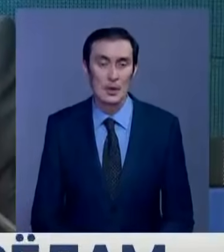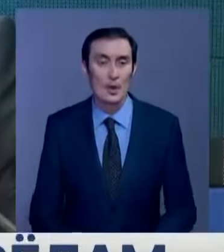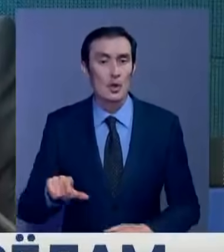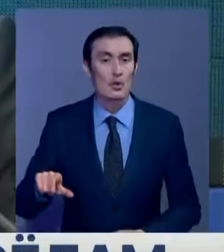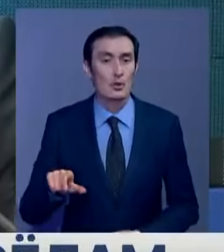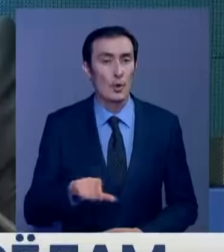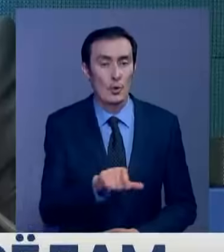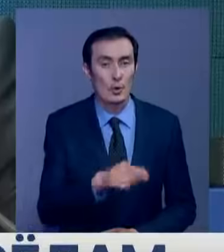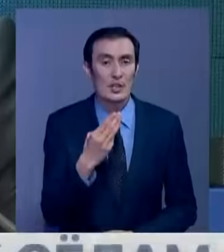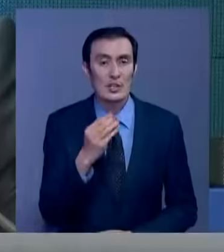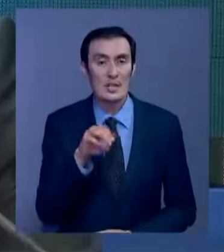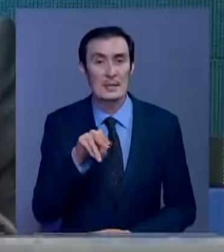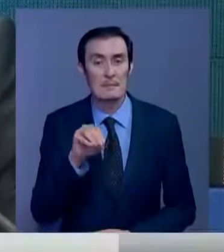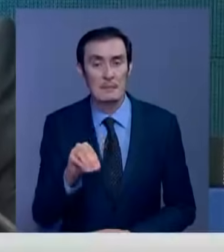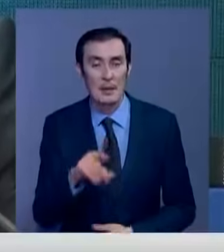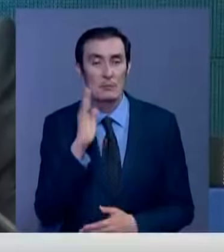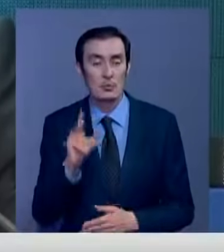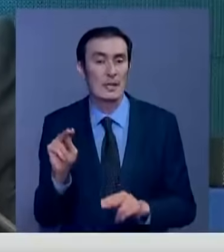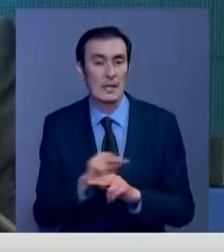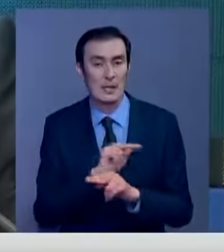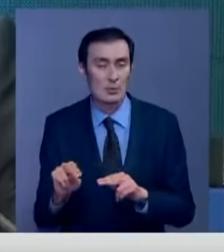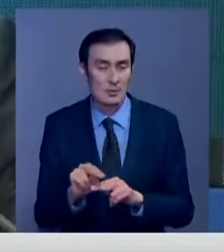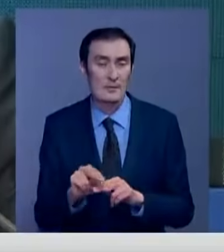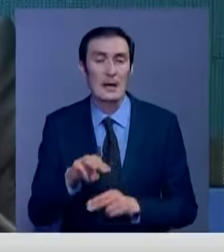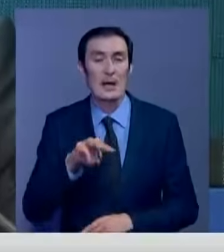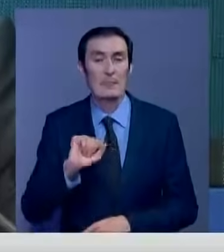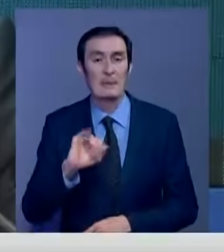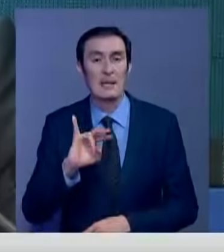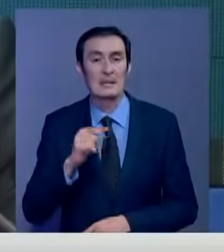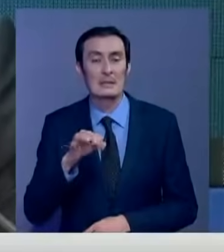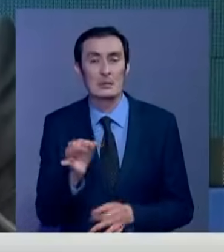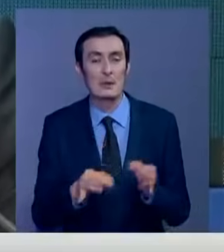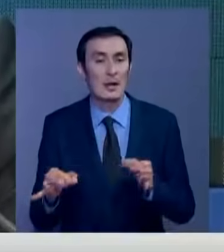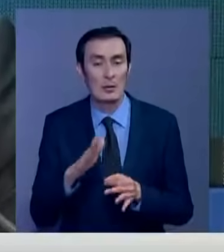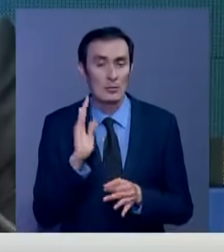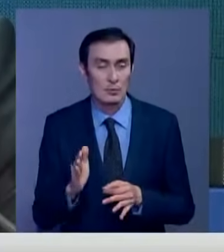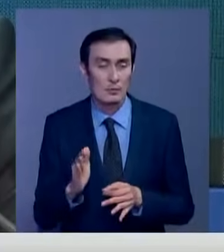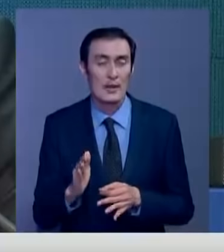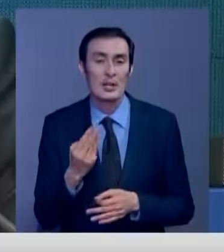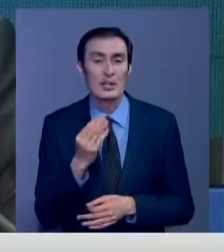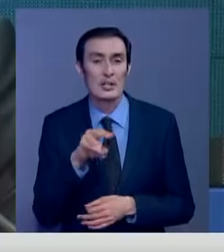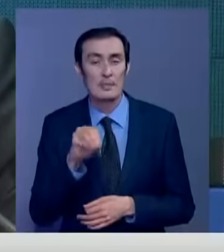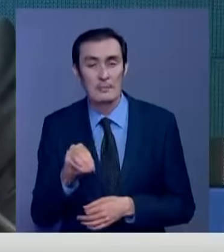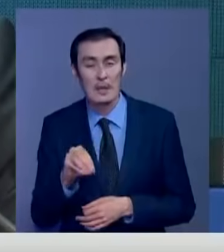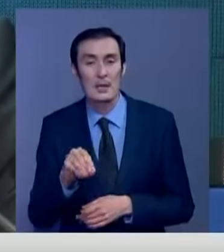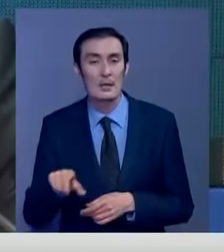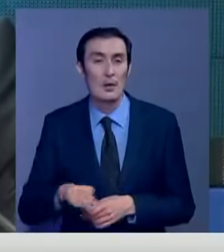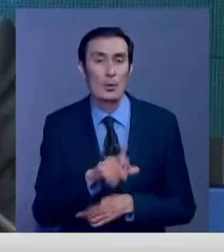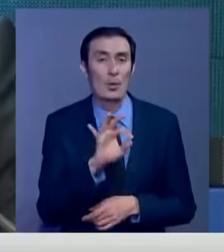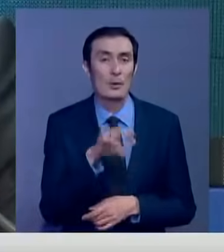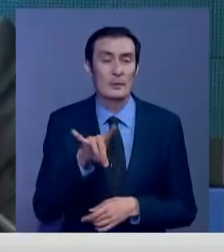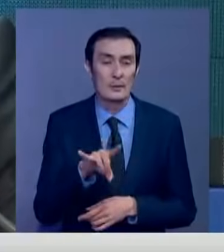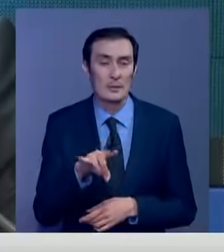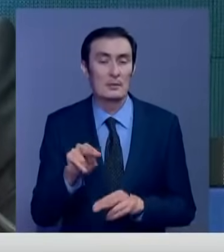Дорогу к селу Шетпе и Жармыш будут реконструировать. В Мангыстауском районе дорожные участки Шетпе-Уштаган и въезд в село Онды